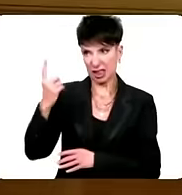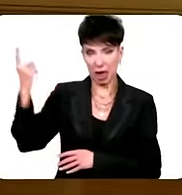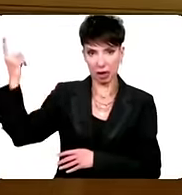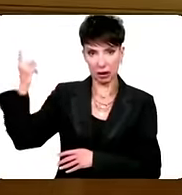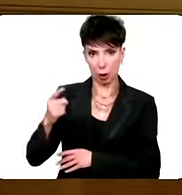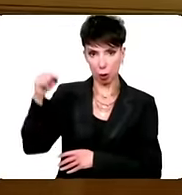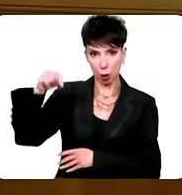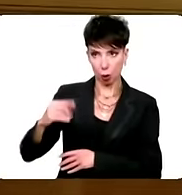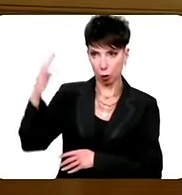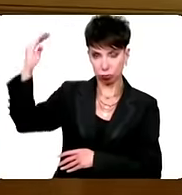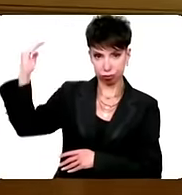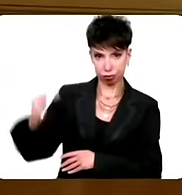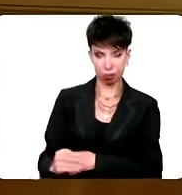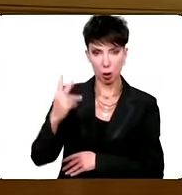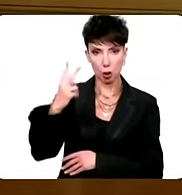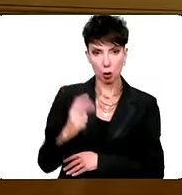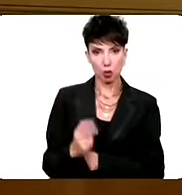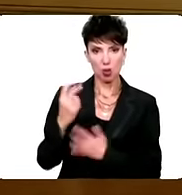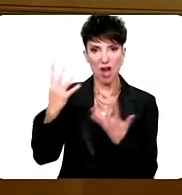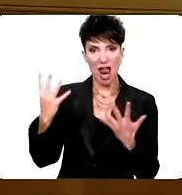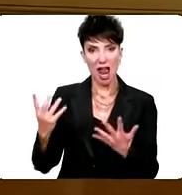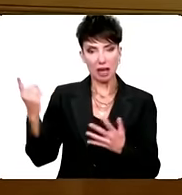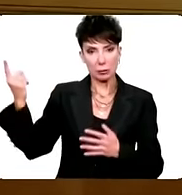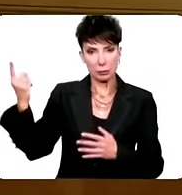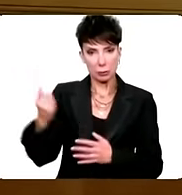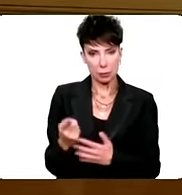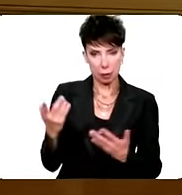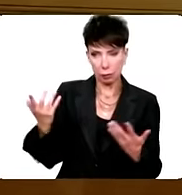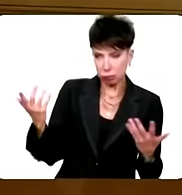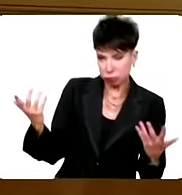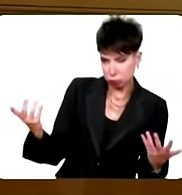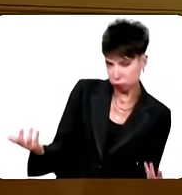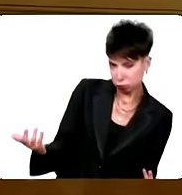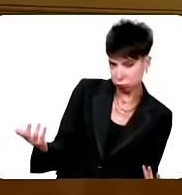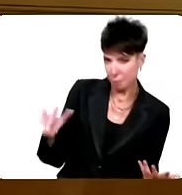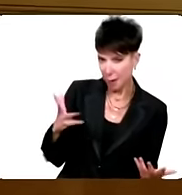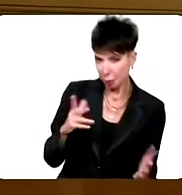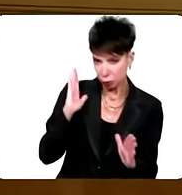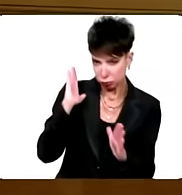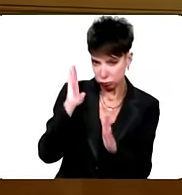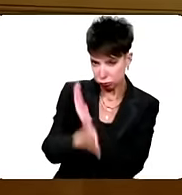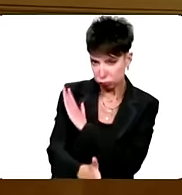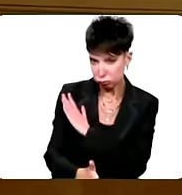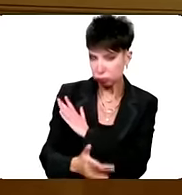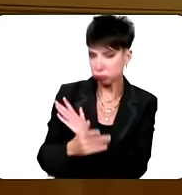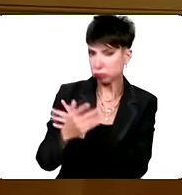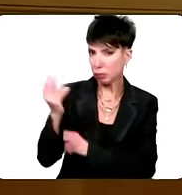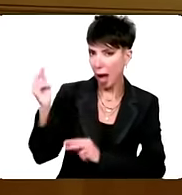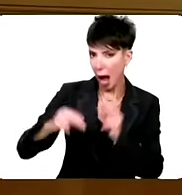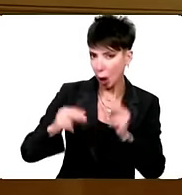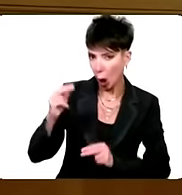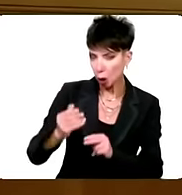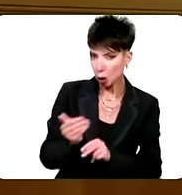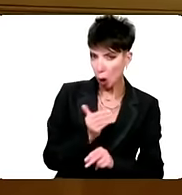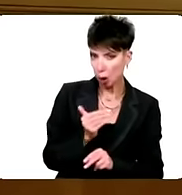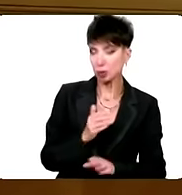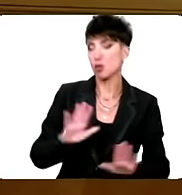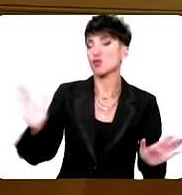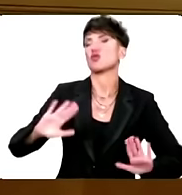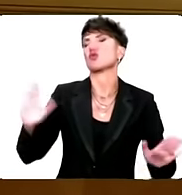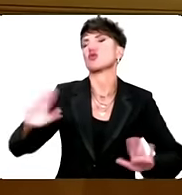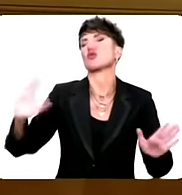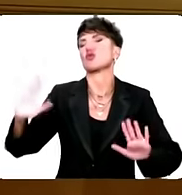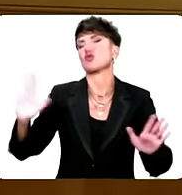Όχι. Κατηγορηματικά. Η κυβέρνηση έχει ισχυρή πλειοψηφία και ισχυρή εντολή τετραετίας. Και οι εκλογές θα γίνουν